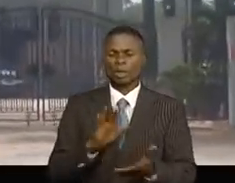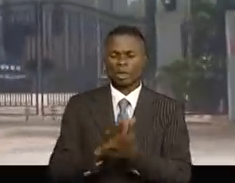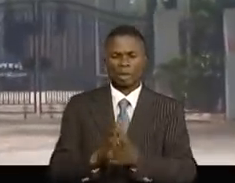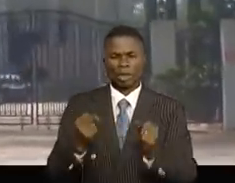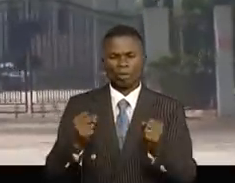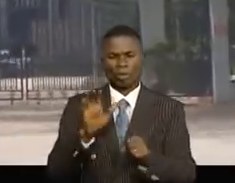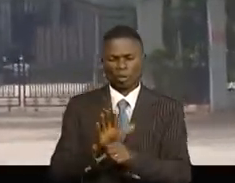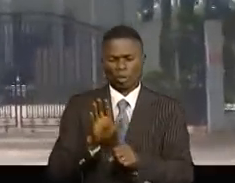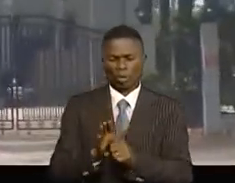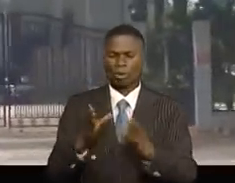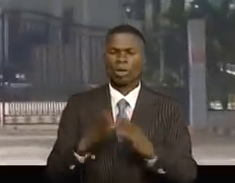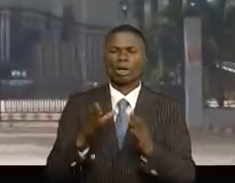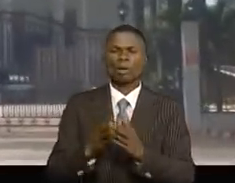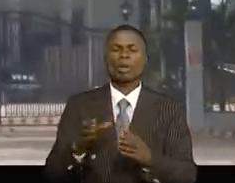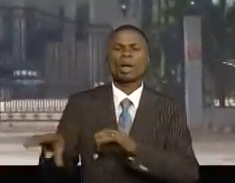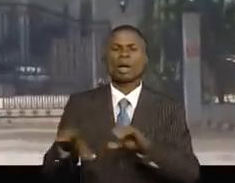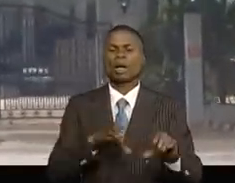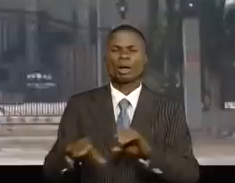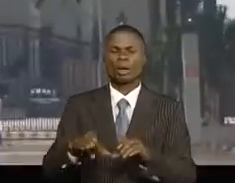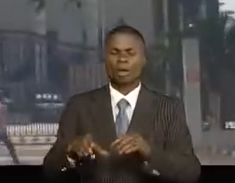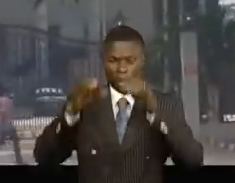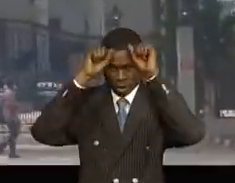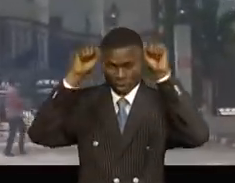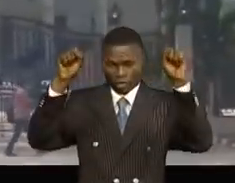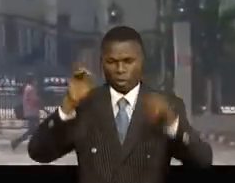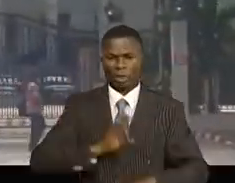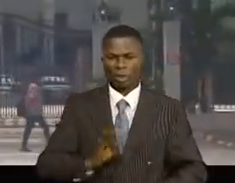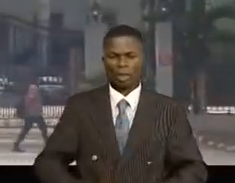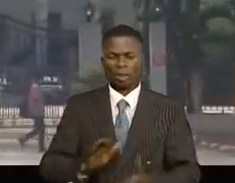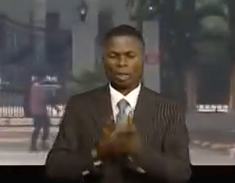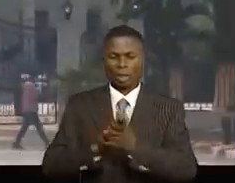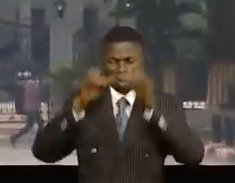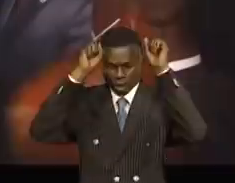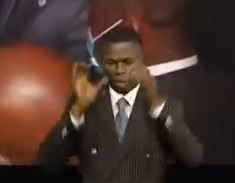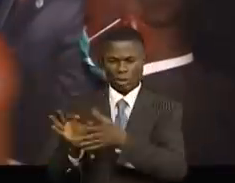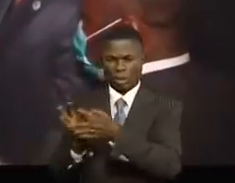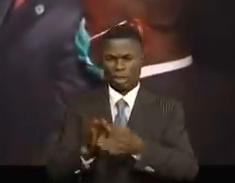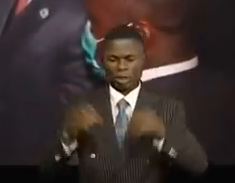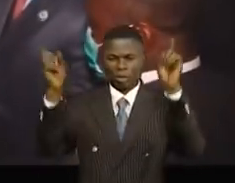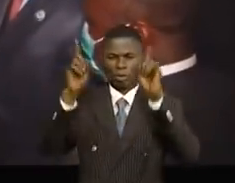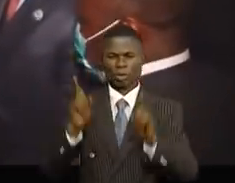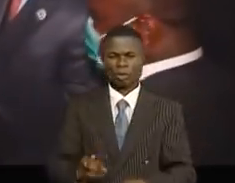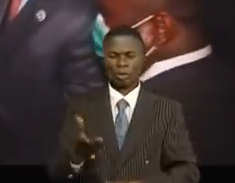davantage avec l'avènement du président Tshisekedi à la magistrature suprême.